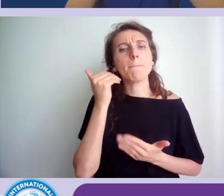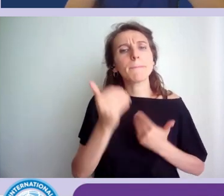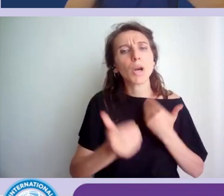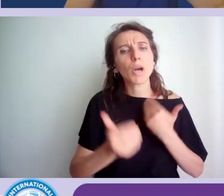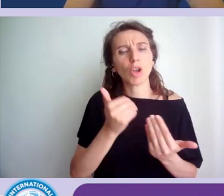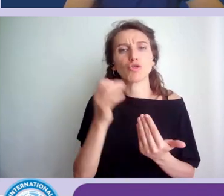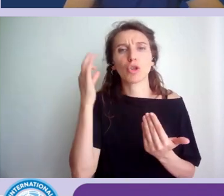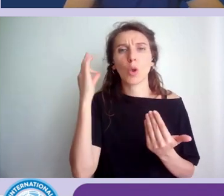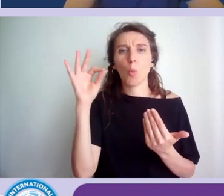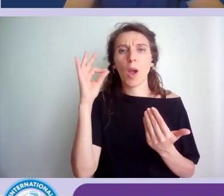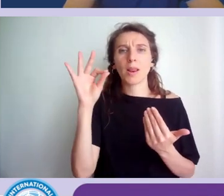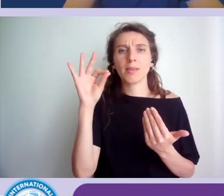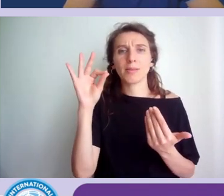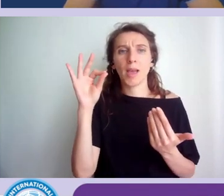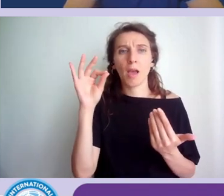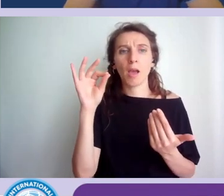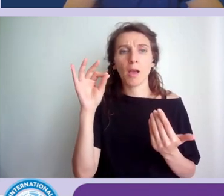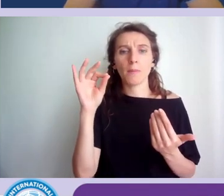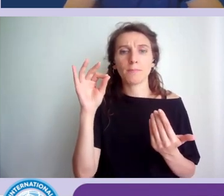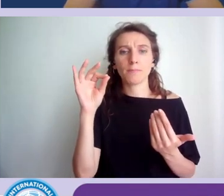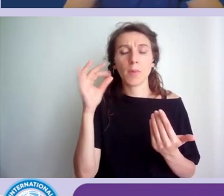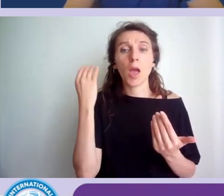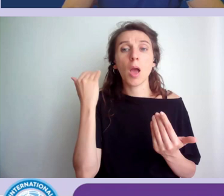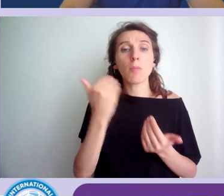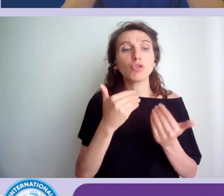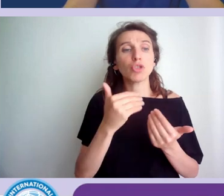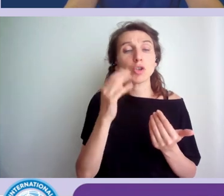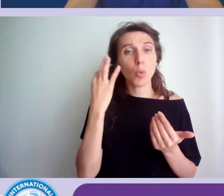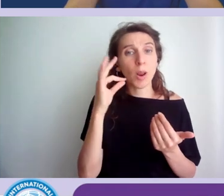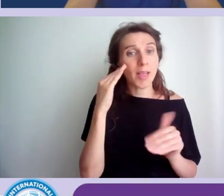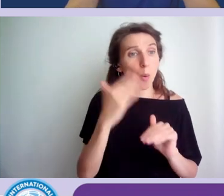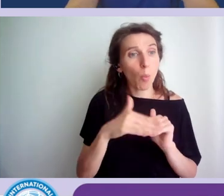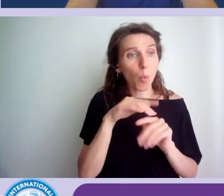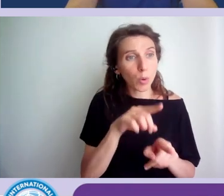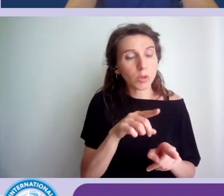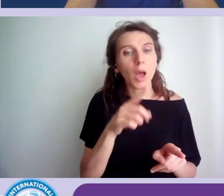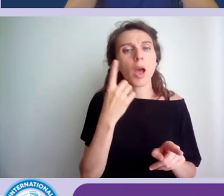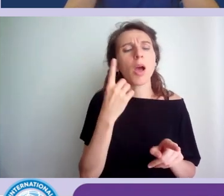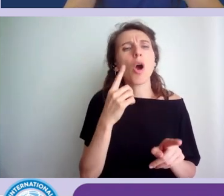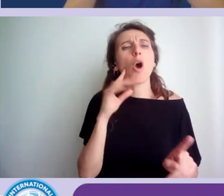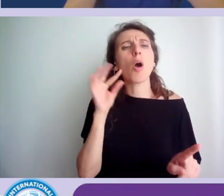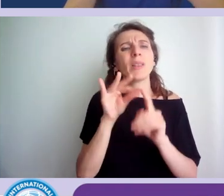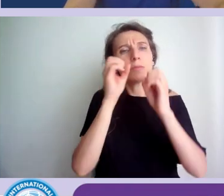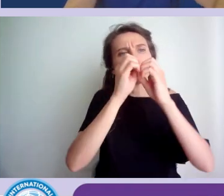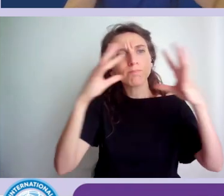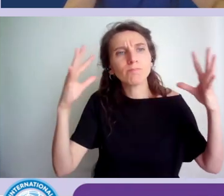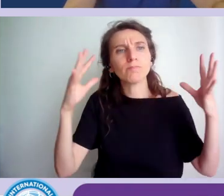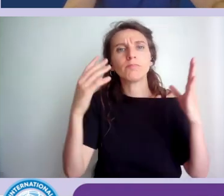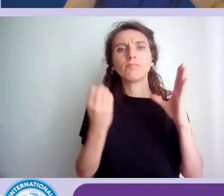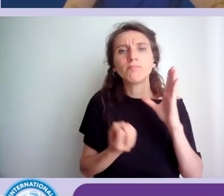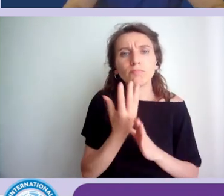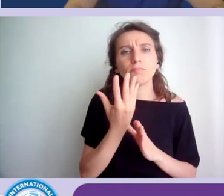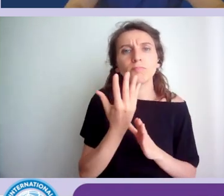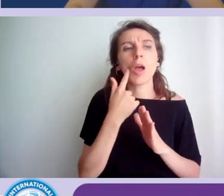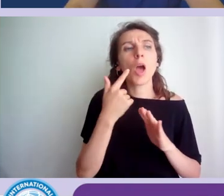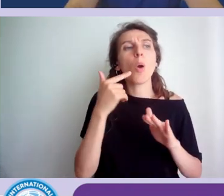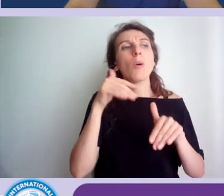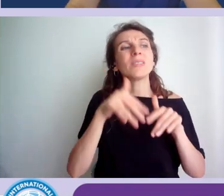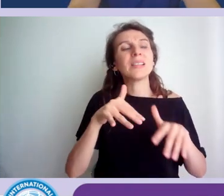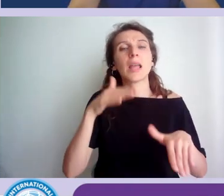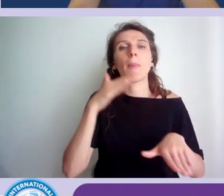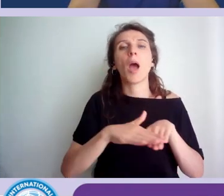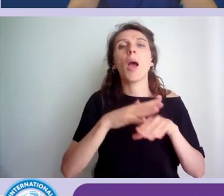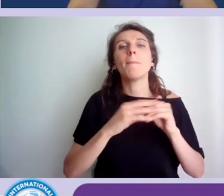viene adottato per eh immaginare no realizzare e manutenere quel